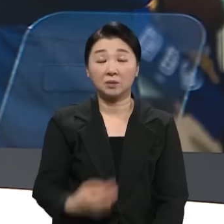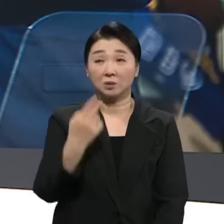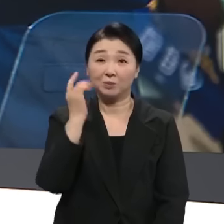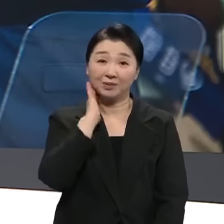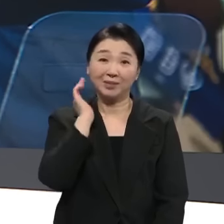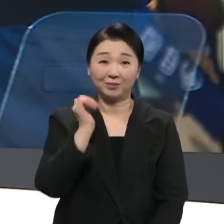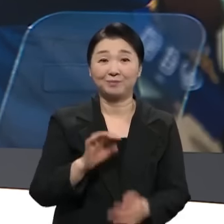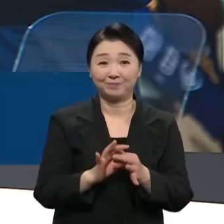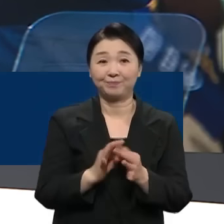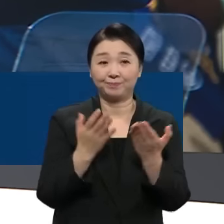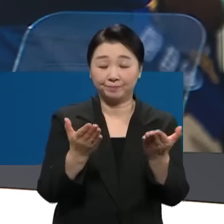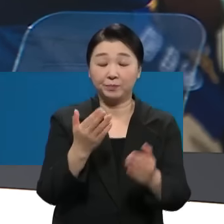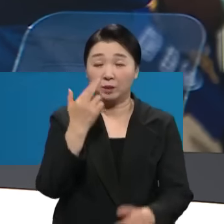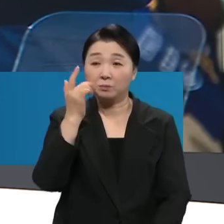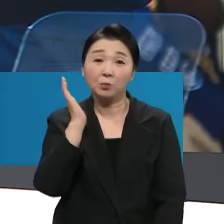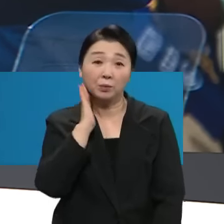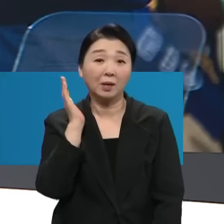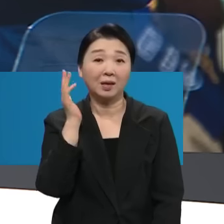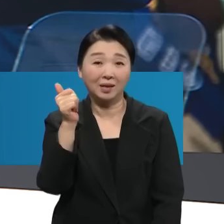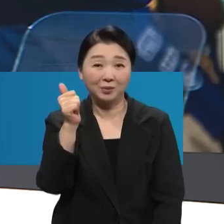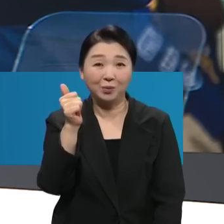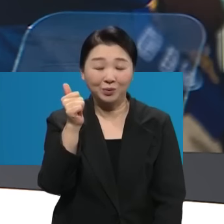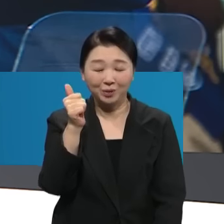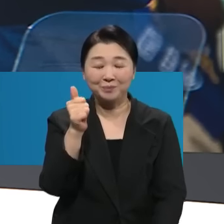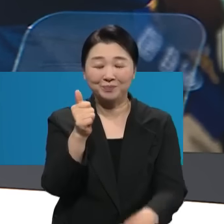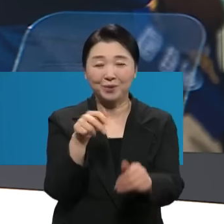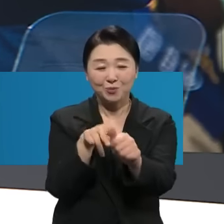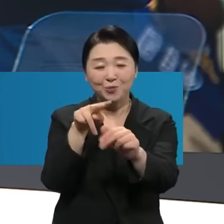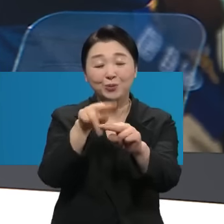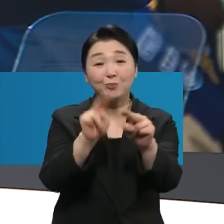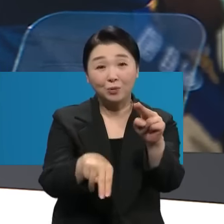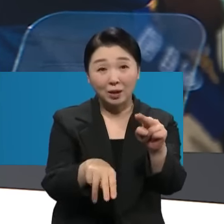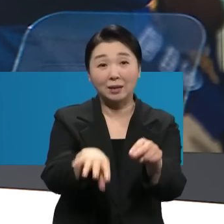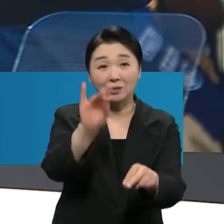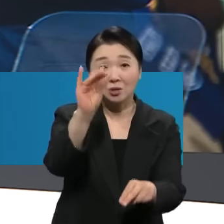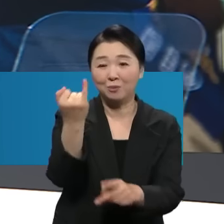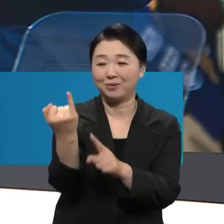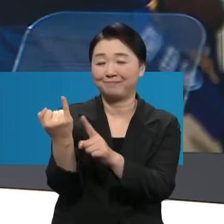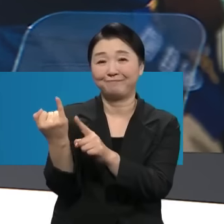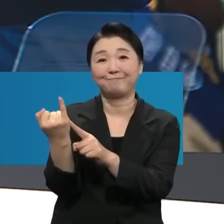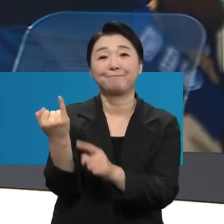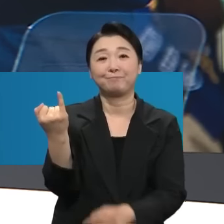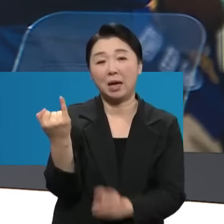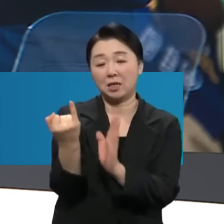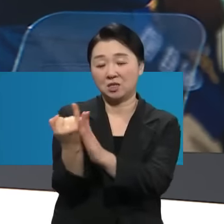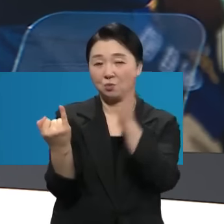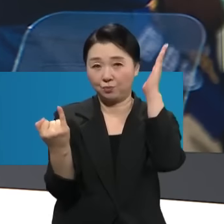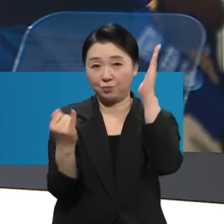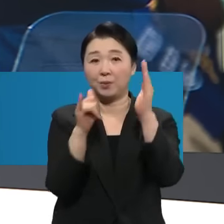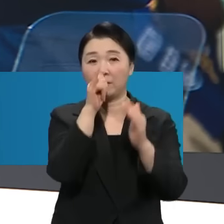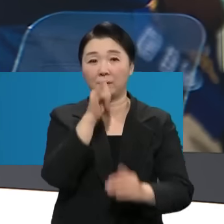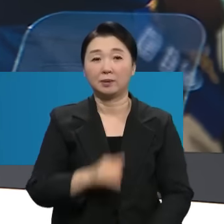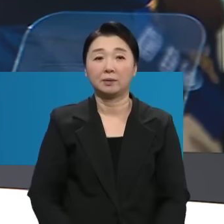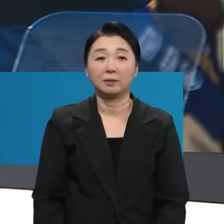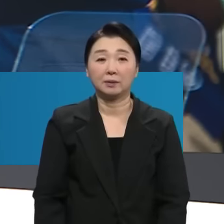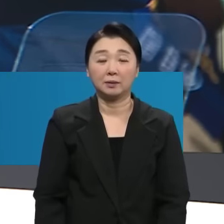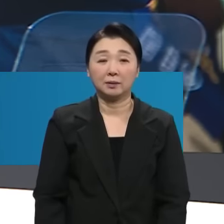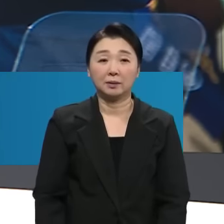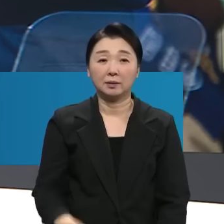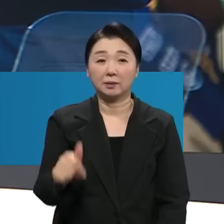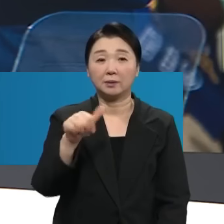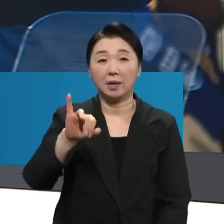미국 대선 소식입니다. 바이든 미국 대통령이 후보에서 물러난 뒤 처음으로 해리스 부통령에 대한 지원 유세에 나섰습니다. 해리스와